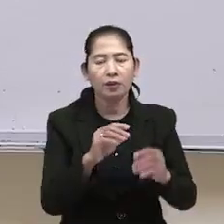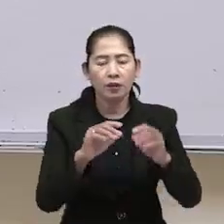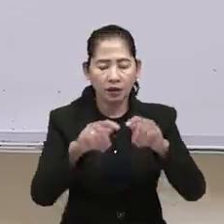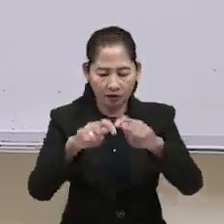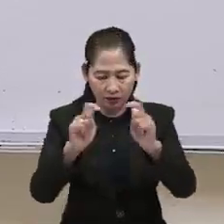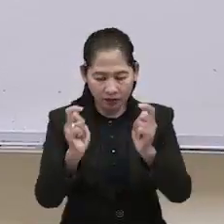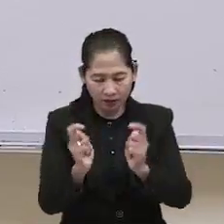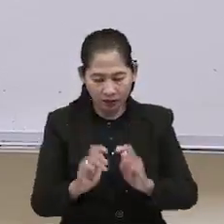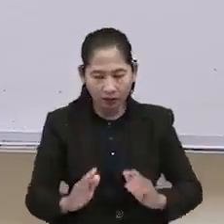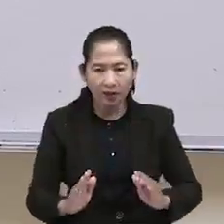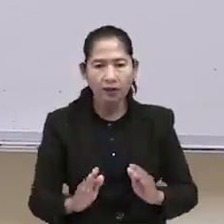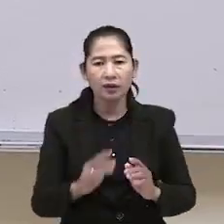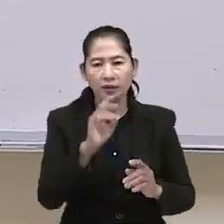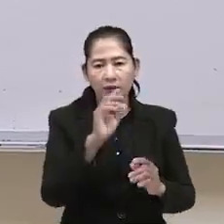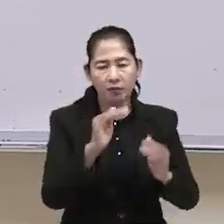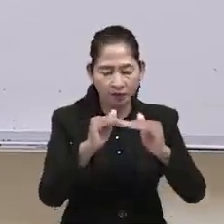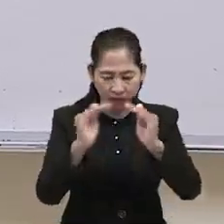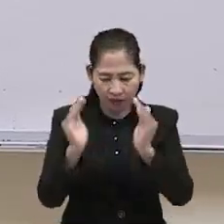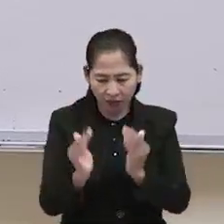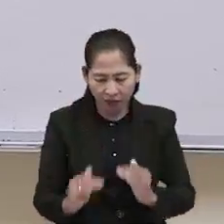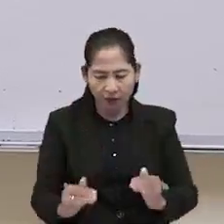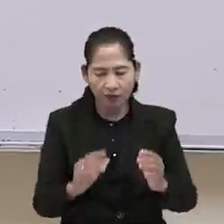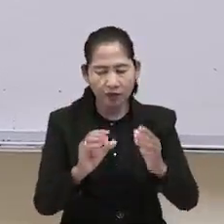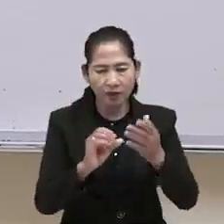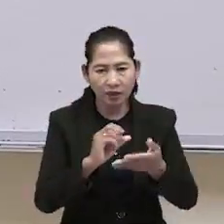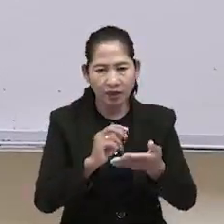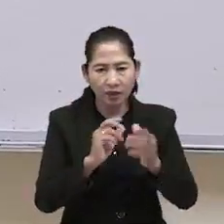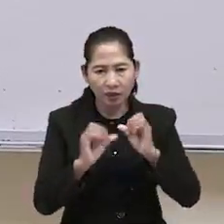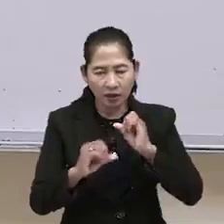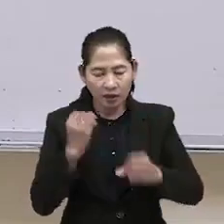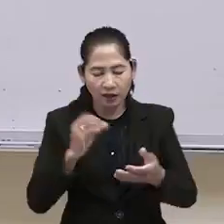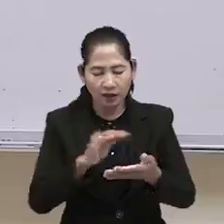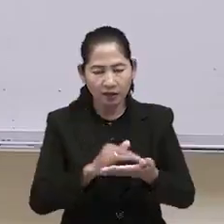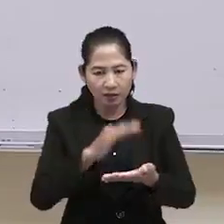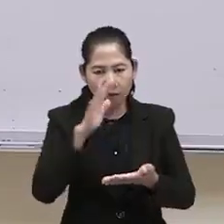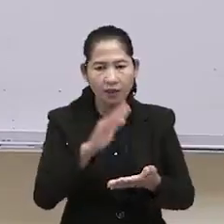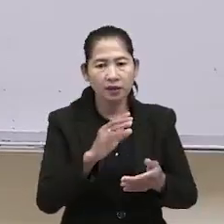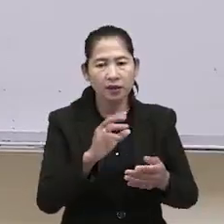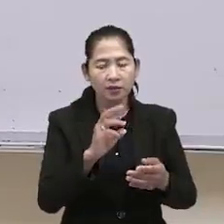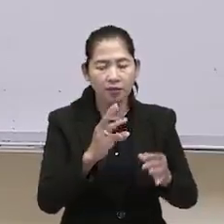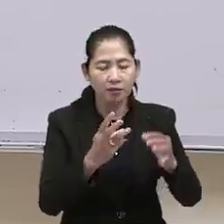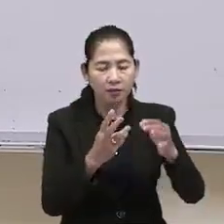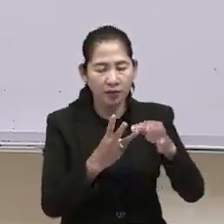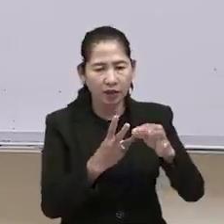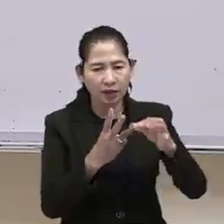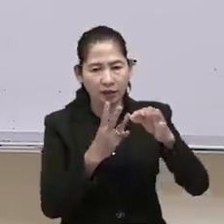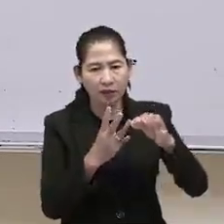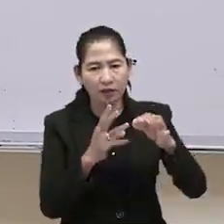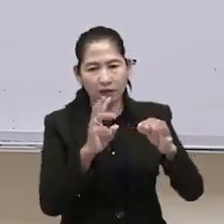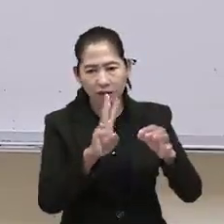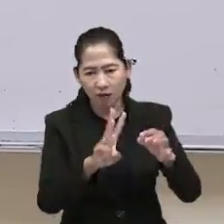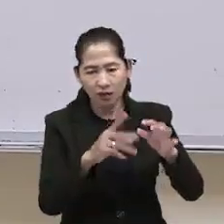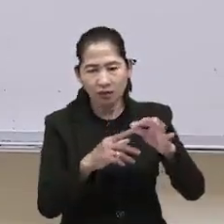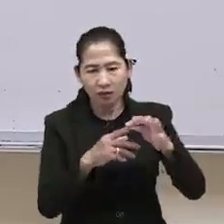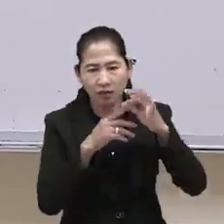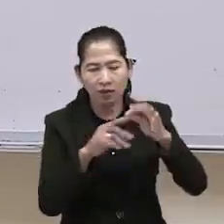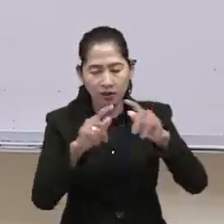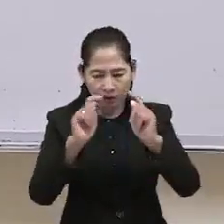ន្តានរៀងរើទី2លក្ខណៈសម្បត្តិចំណុចល្អរបស់វាចាទី3គឺផលប្រយោជន៍សត្វណាកូនណាស